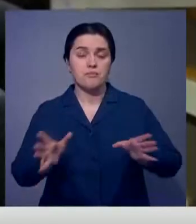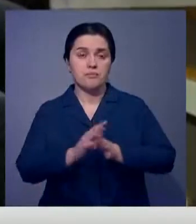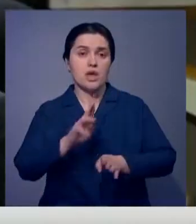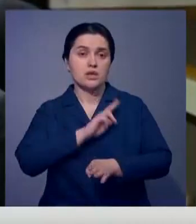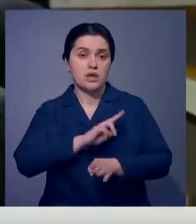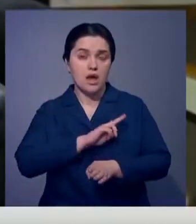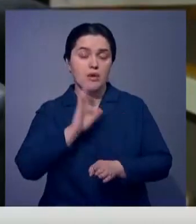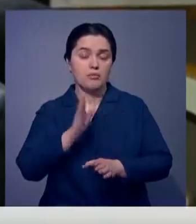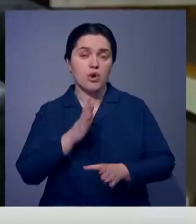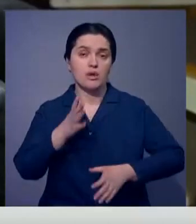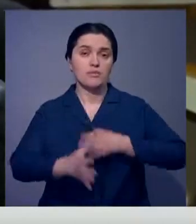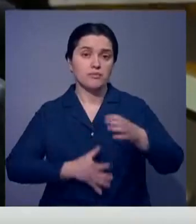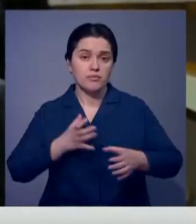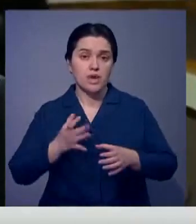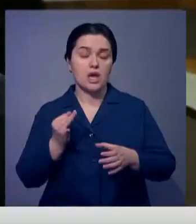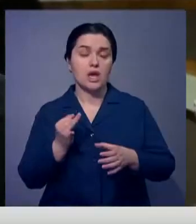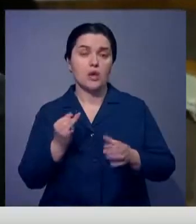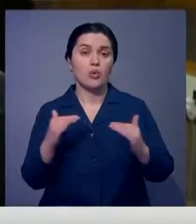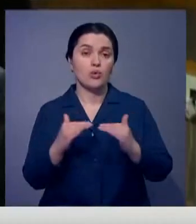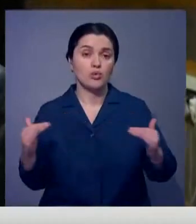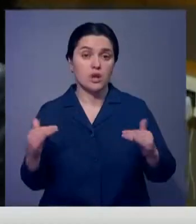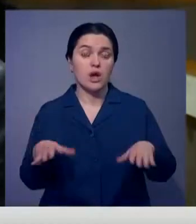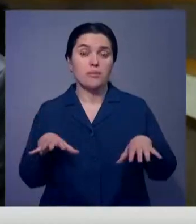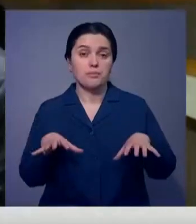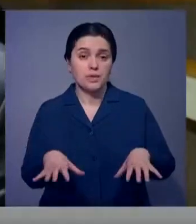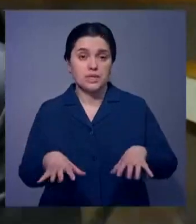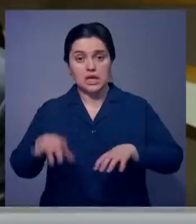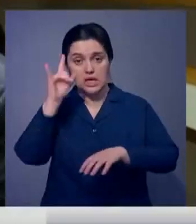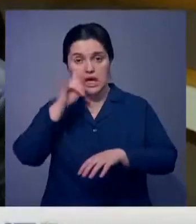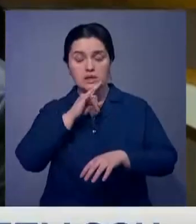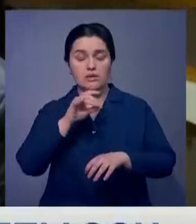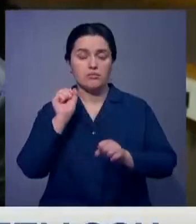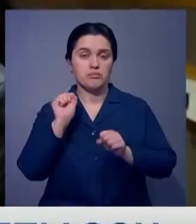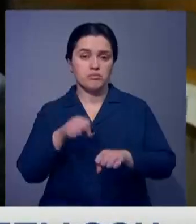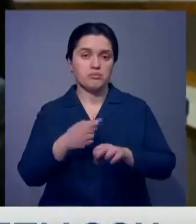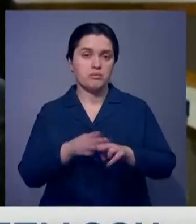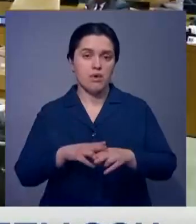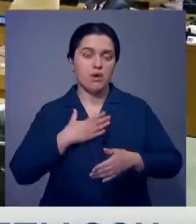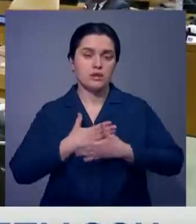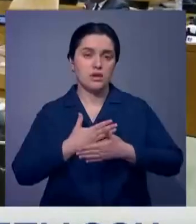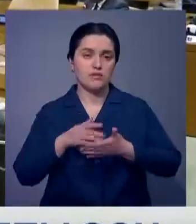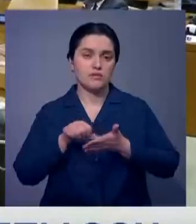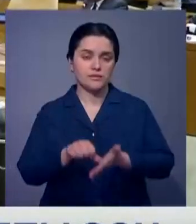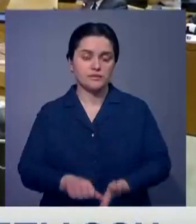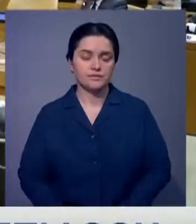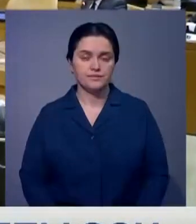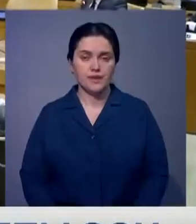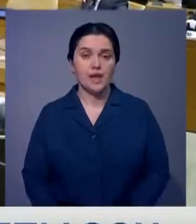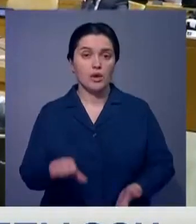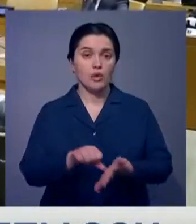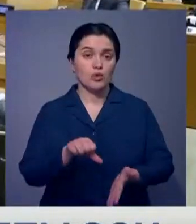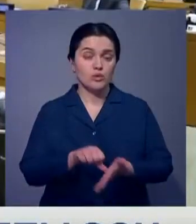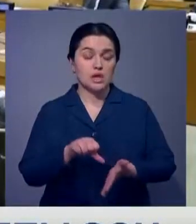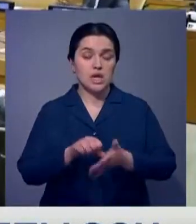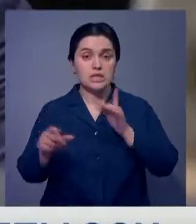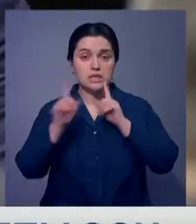региональном и глобальном уровнях. Председательство Казахстана динамично, и его можно ставить в пример другим. Участники заседания отметили,